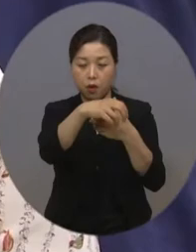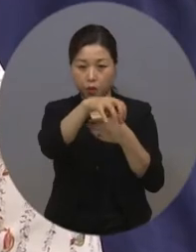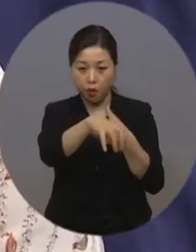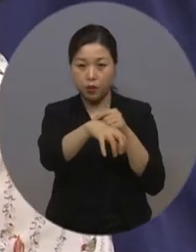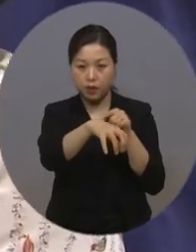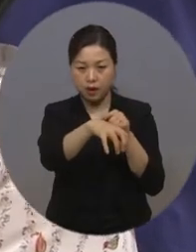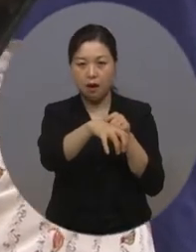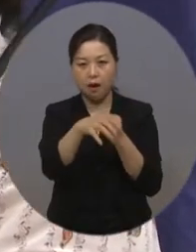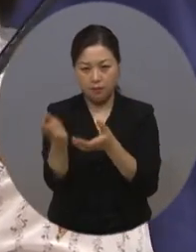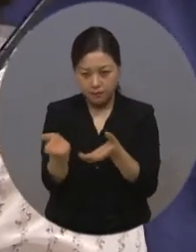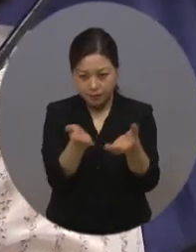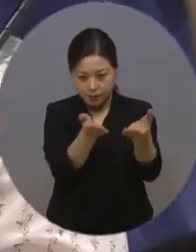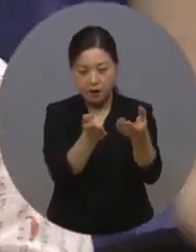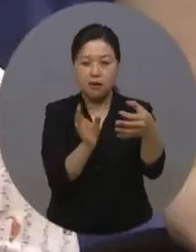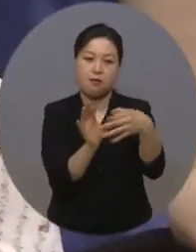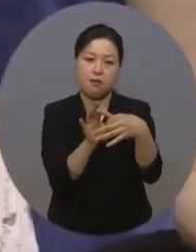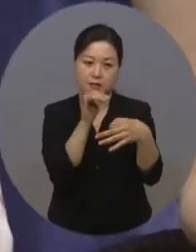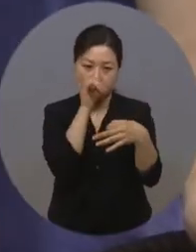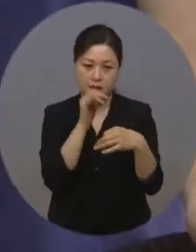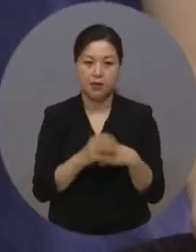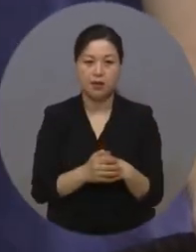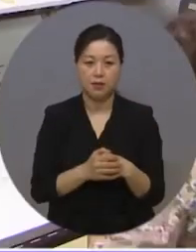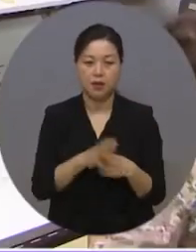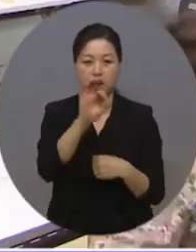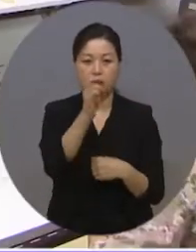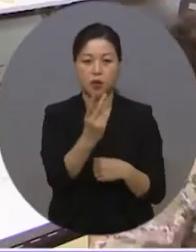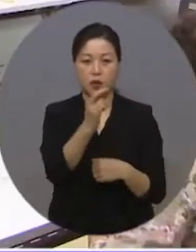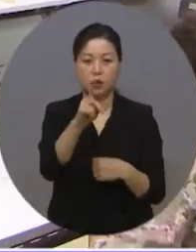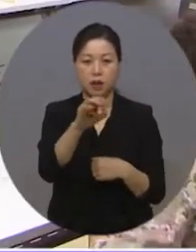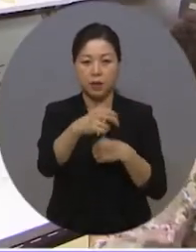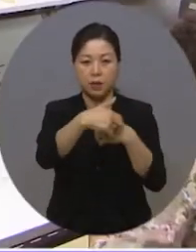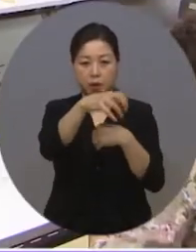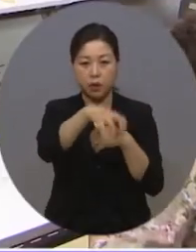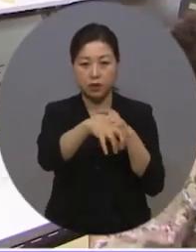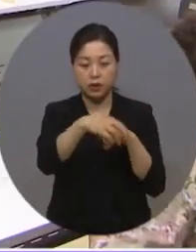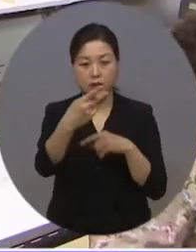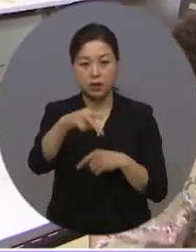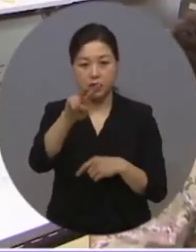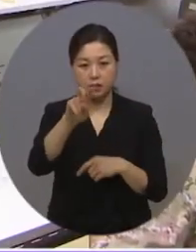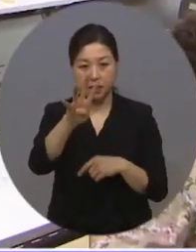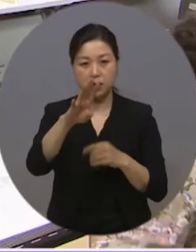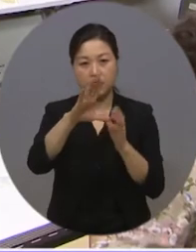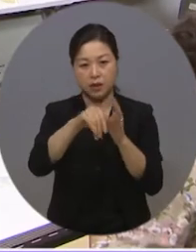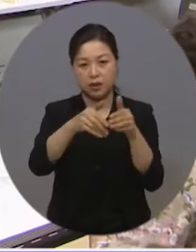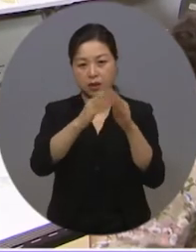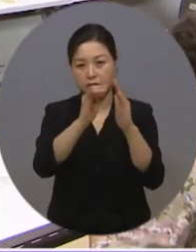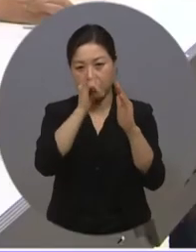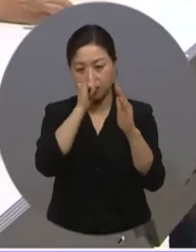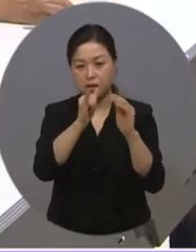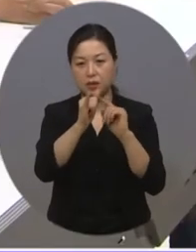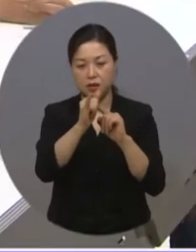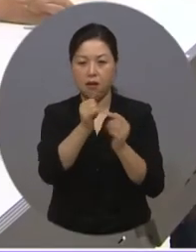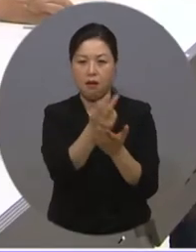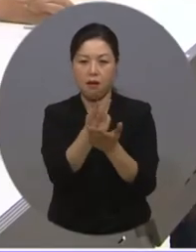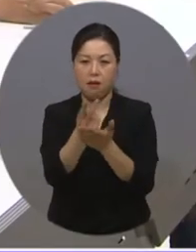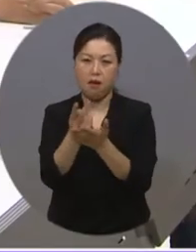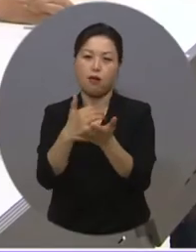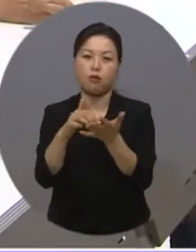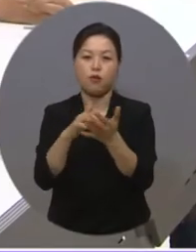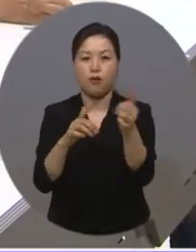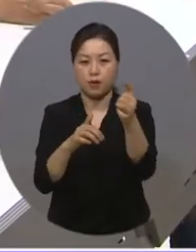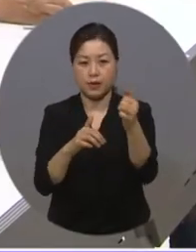있습니다 어 요양병원이 어 2024년 이미 지어질 건데 50 0 4 홀에서 저희